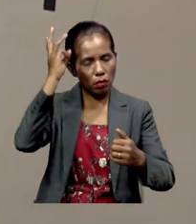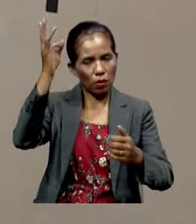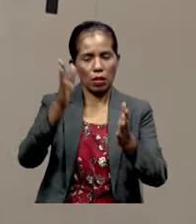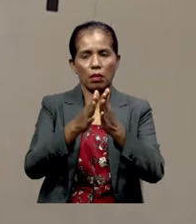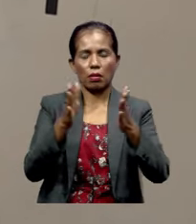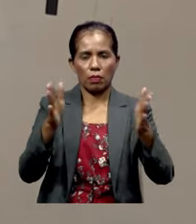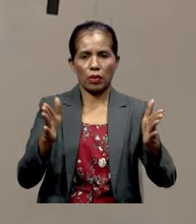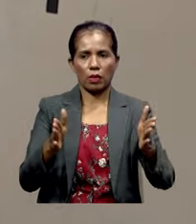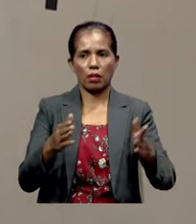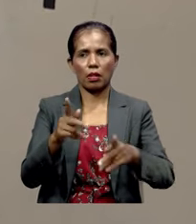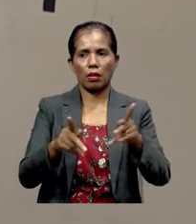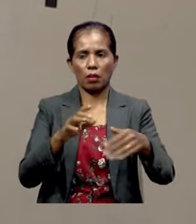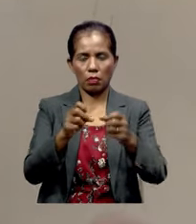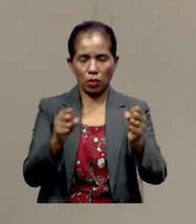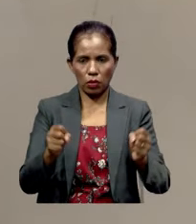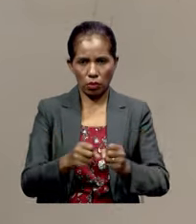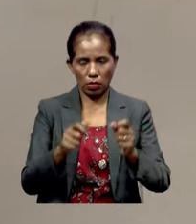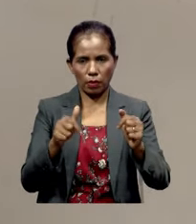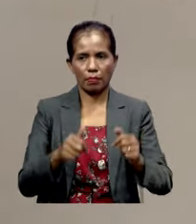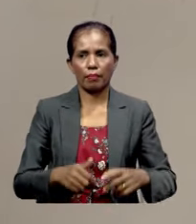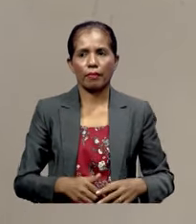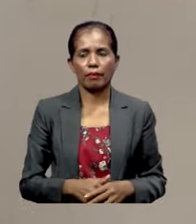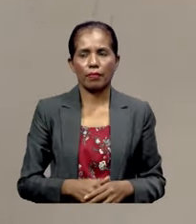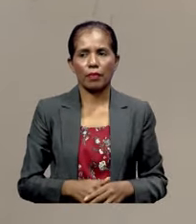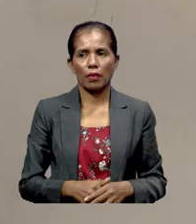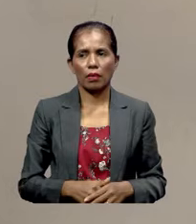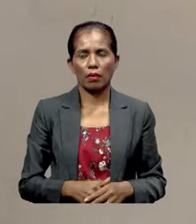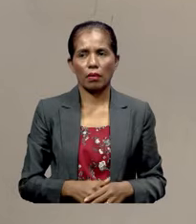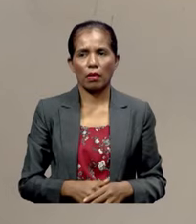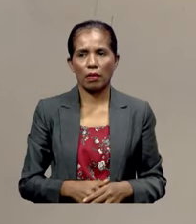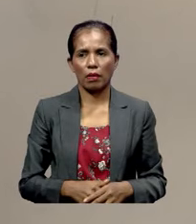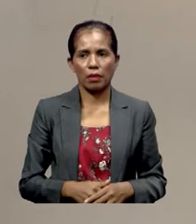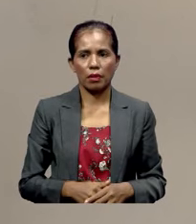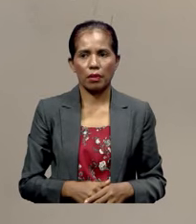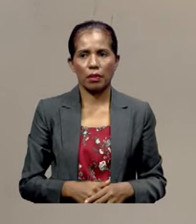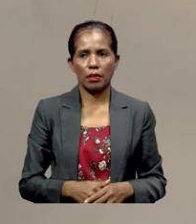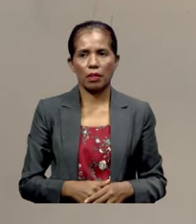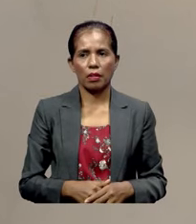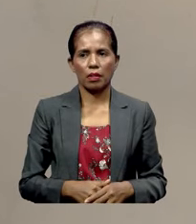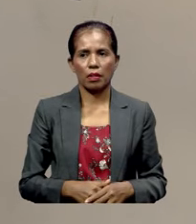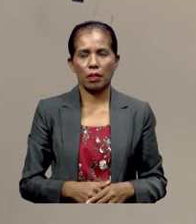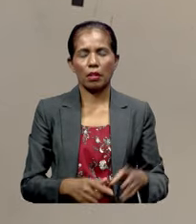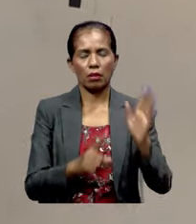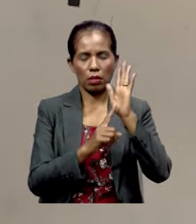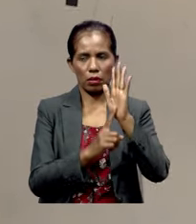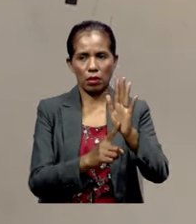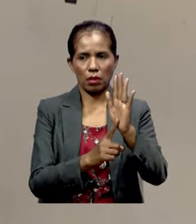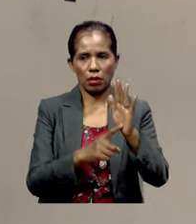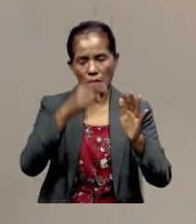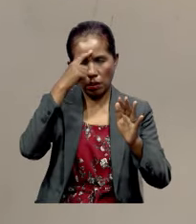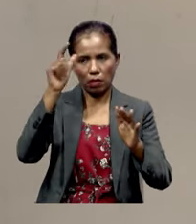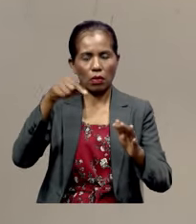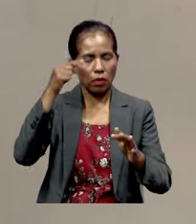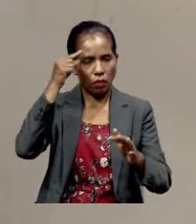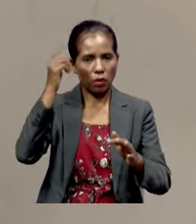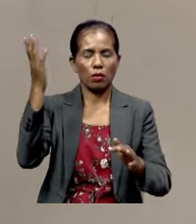ba komunidade suku na hareka. Durante parte se ia min ato ona ba mebe tamade governasan